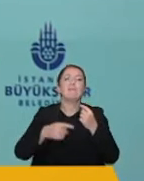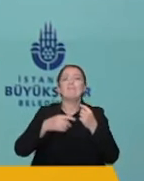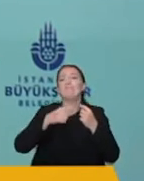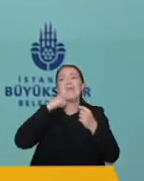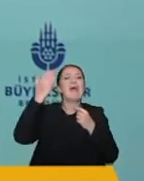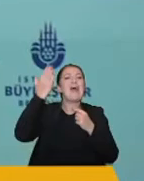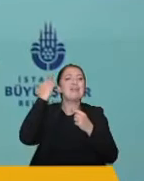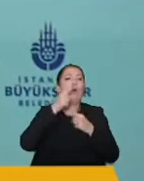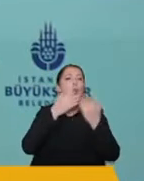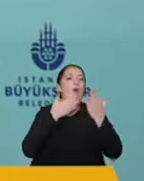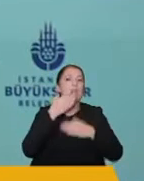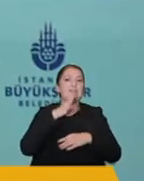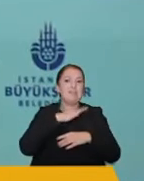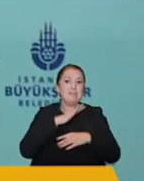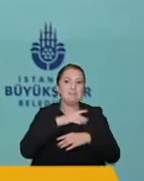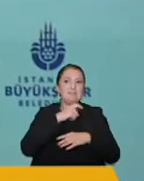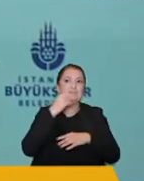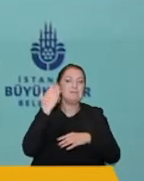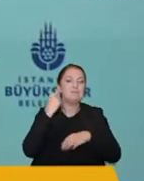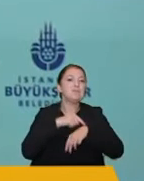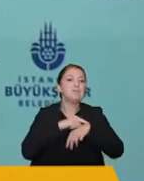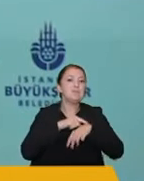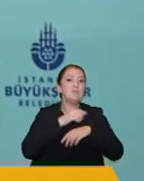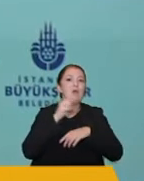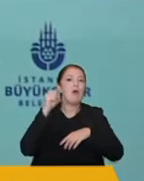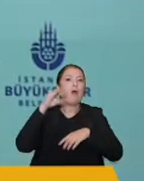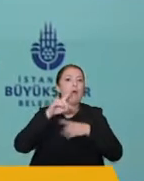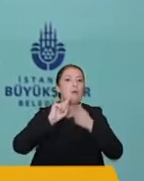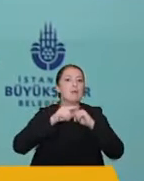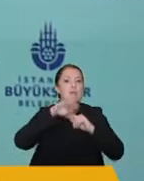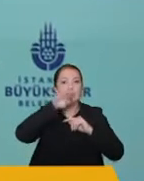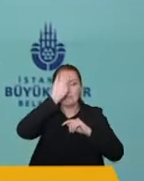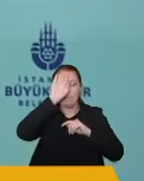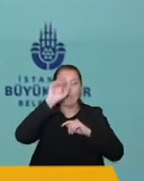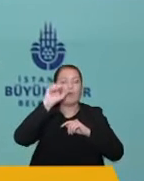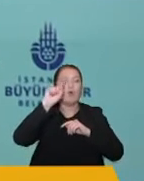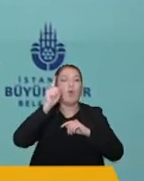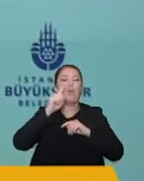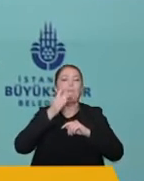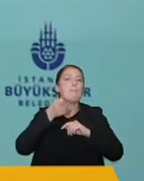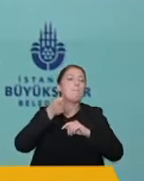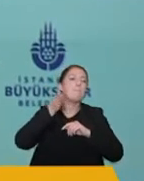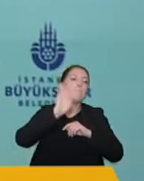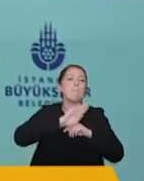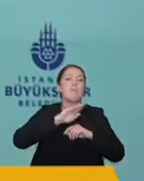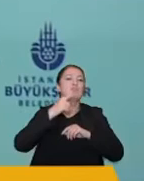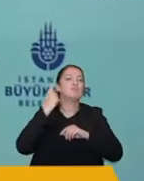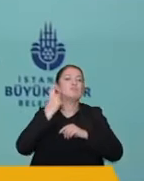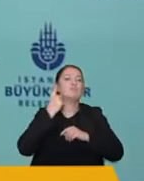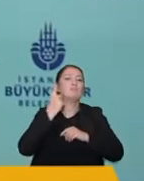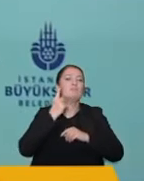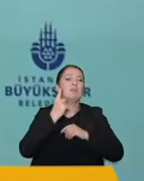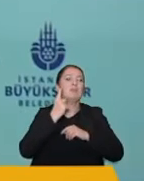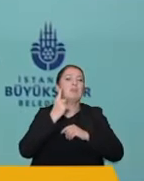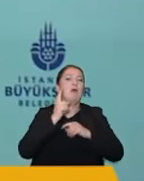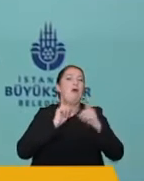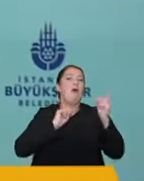dönemde AK Parti'nin İstanbul yönetimindeki başka bir adaletinden bahsedeyim. Gayet